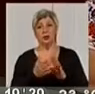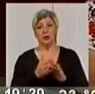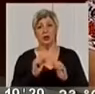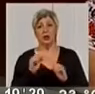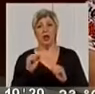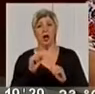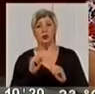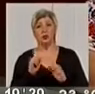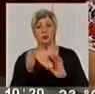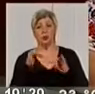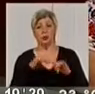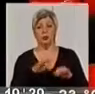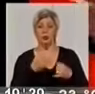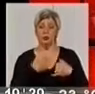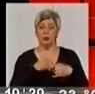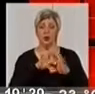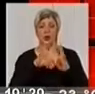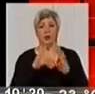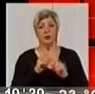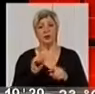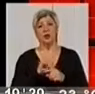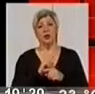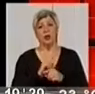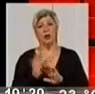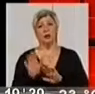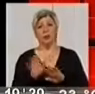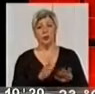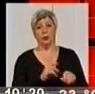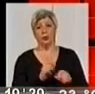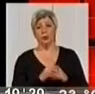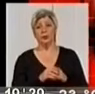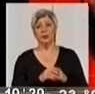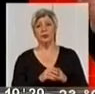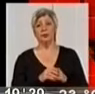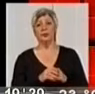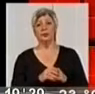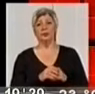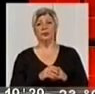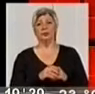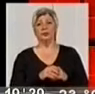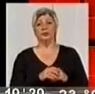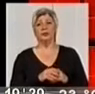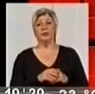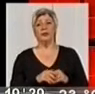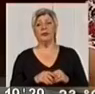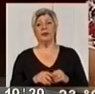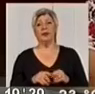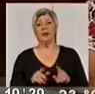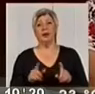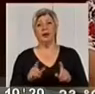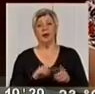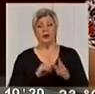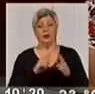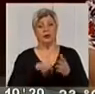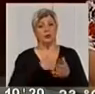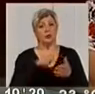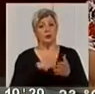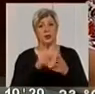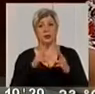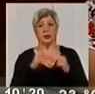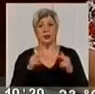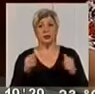все нормально. Це ми зараз говоримо про обласний. Про обласний. Точно так і на районному, і на міському. В місті Дніпрі вони